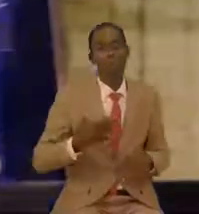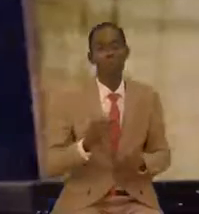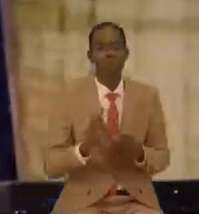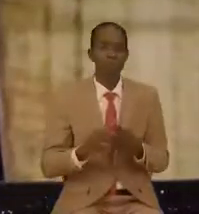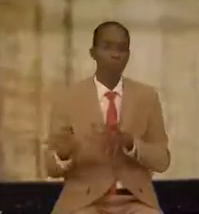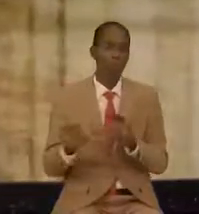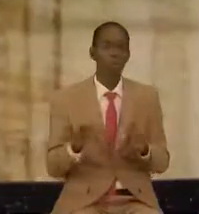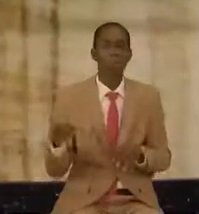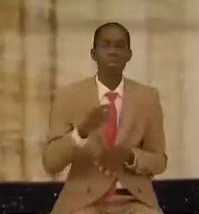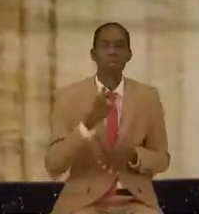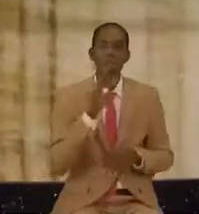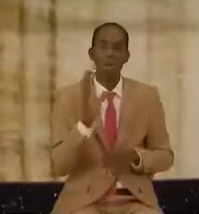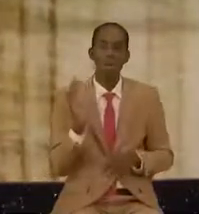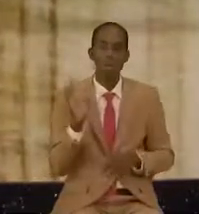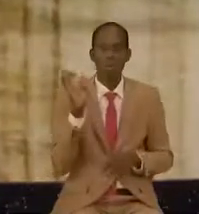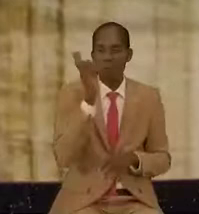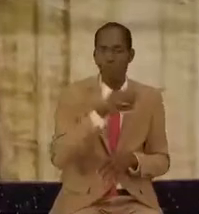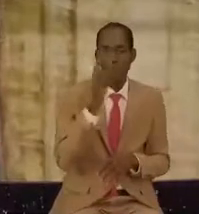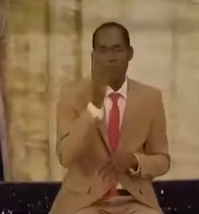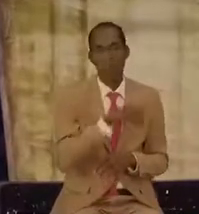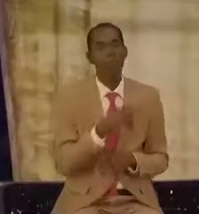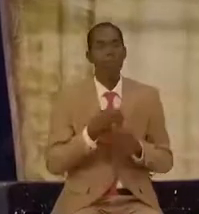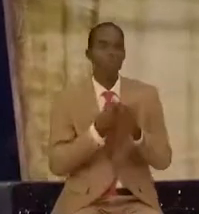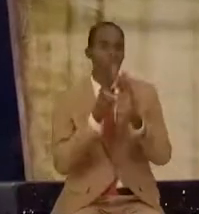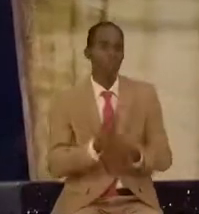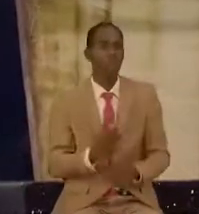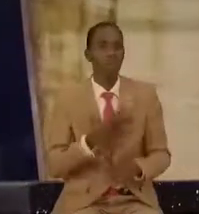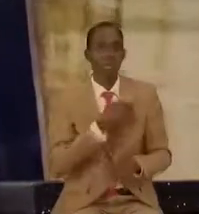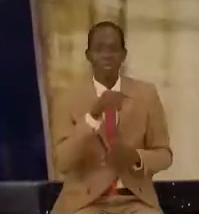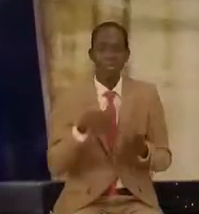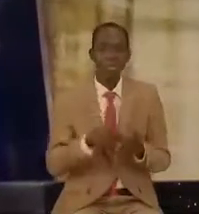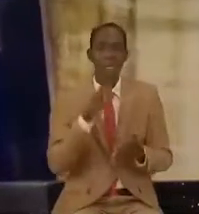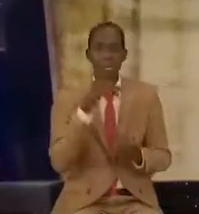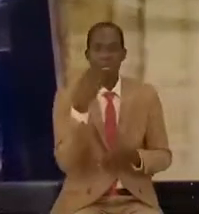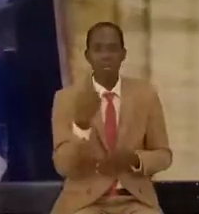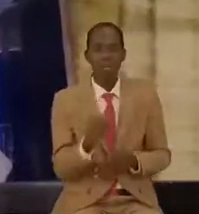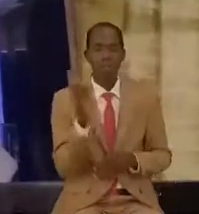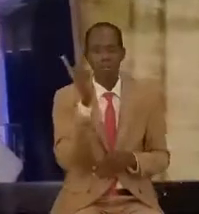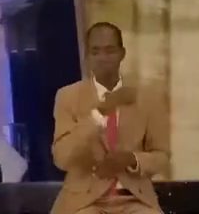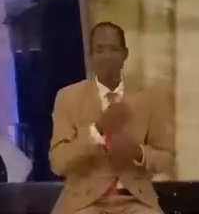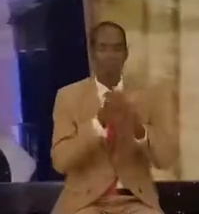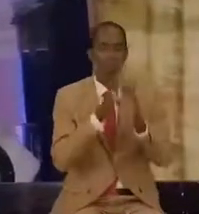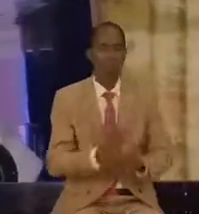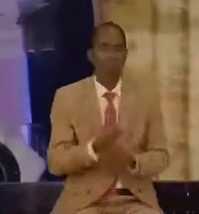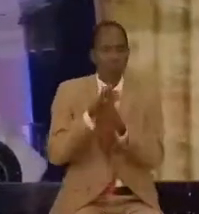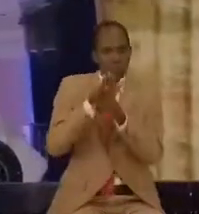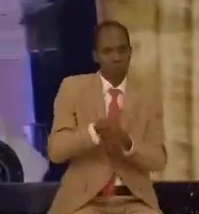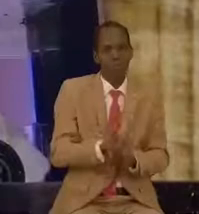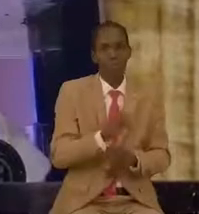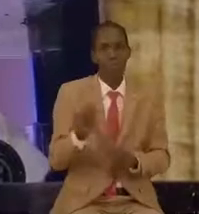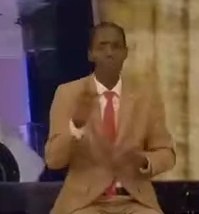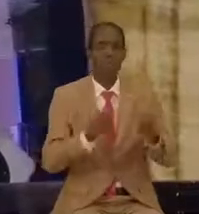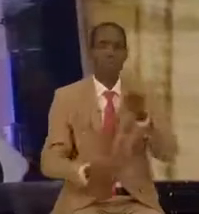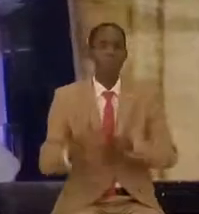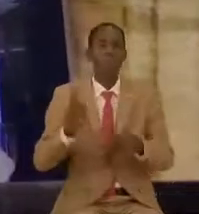souffrir de la persécution que d'être accepté par ces gens. Mais ces